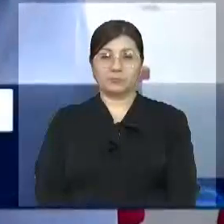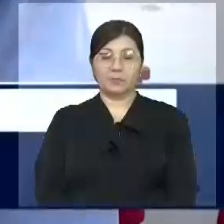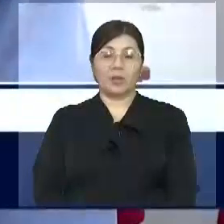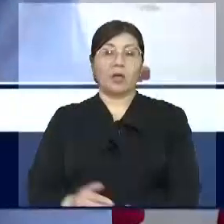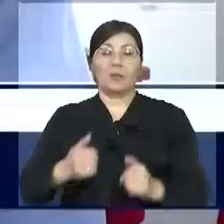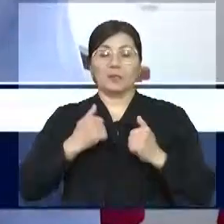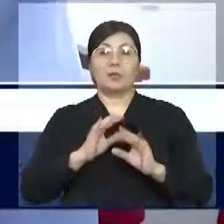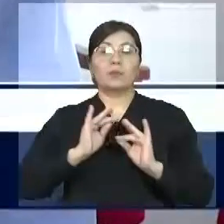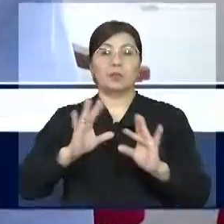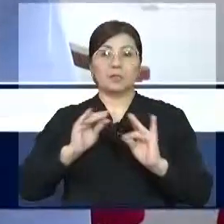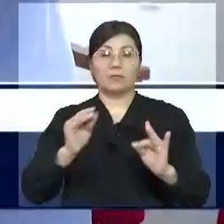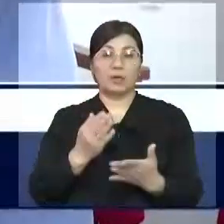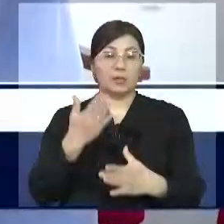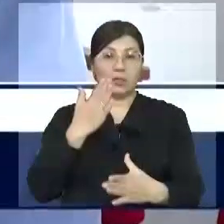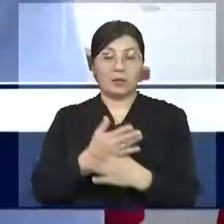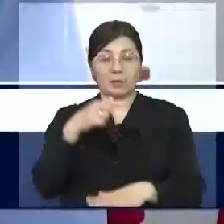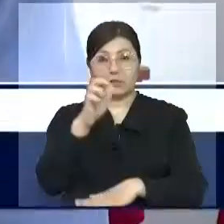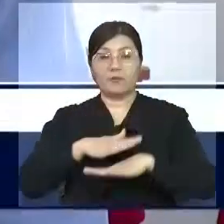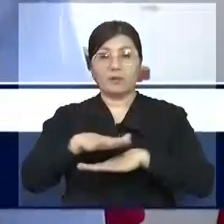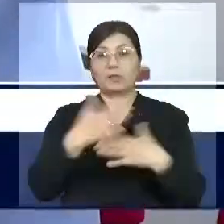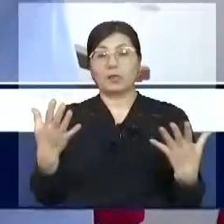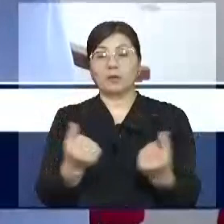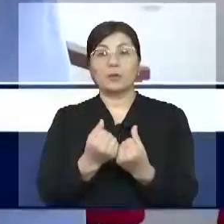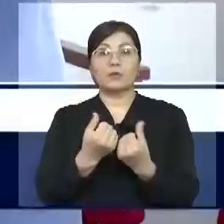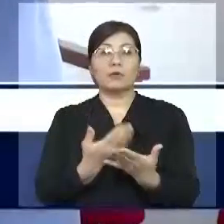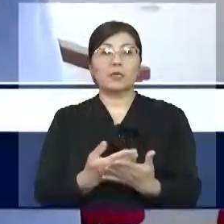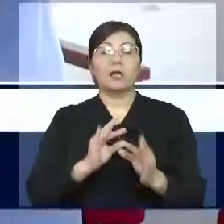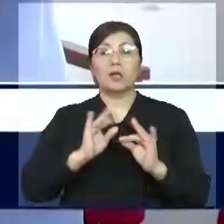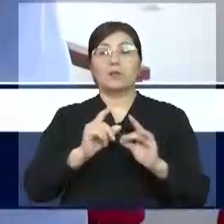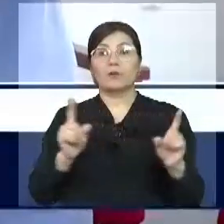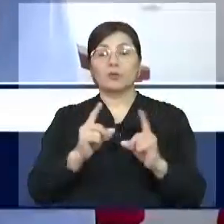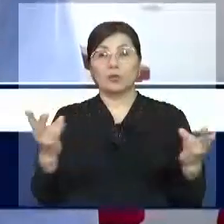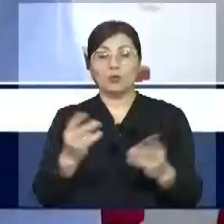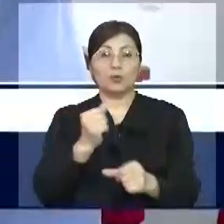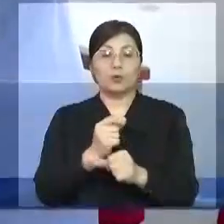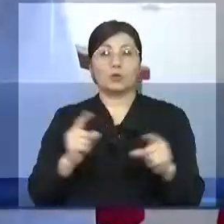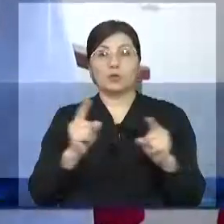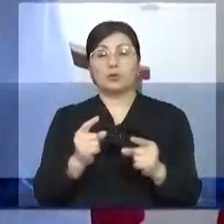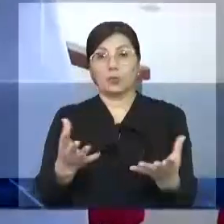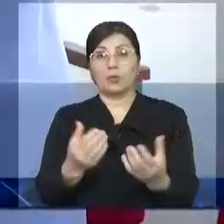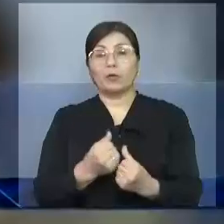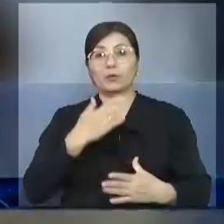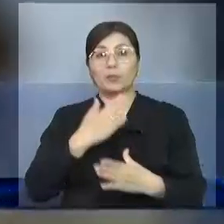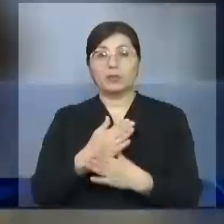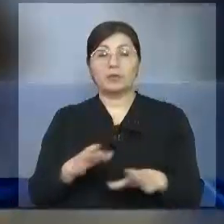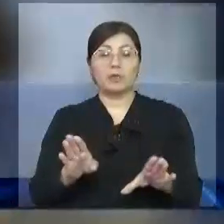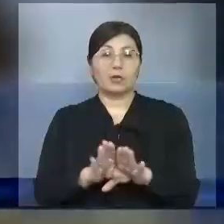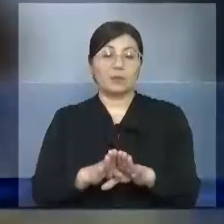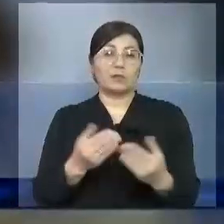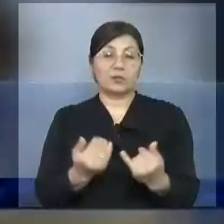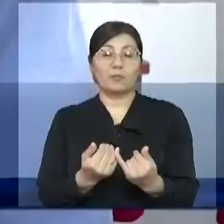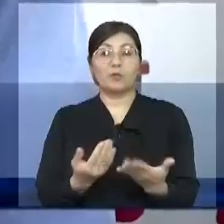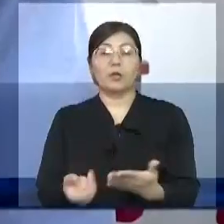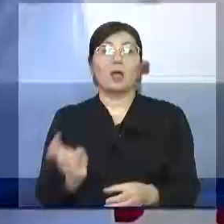Мы старались рассказать о положенной помощи от государства пострадавшим. Рассказывали, что нужно сделать, чтобы ее получить. Также с нами сегодня